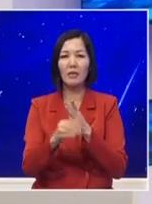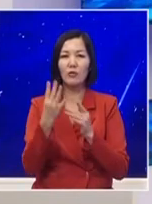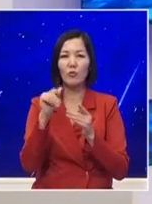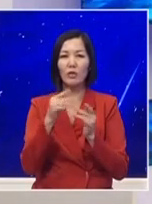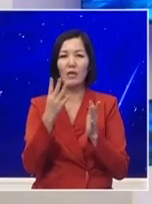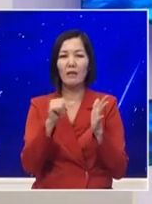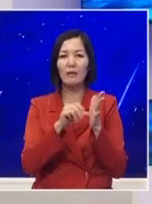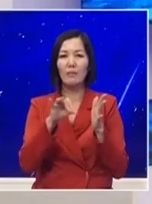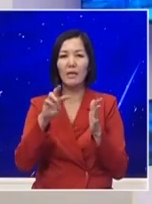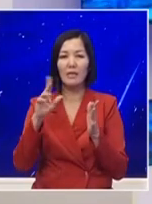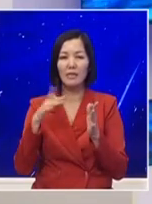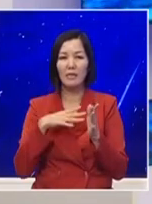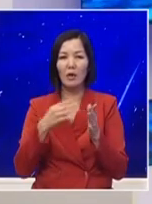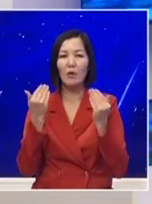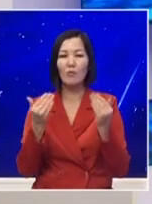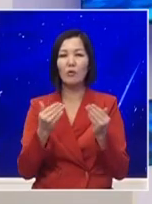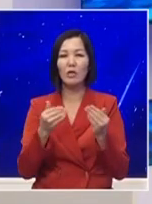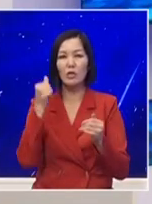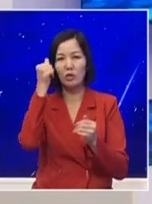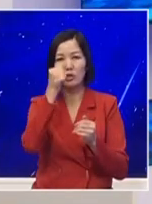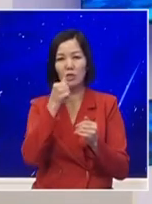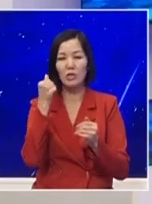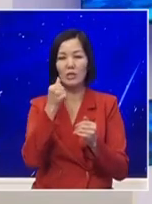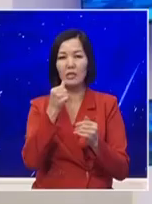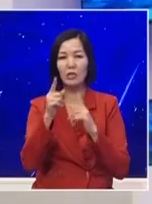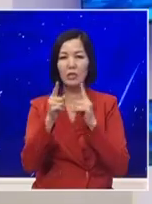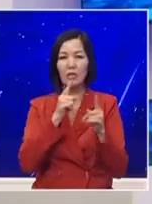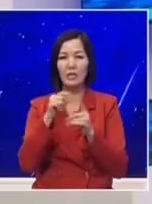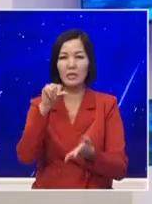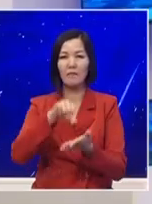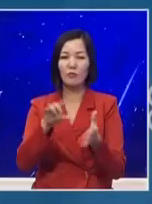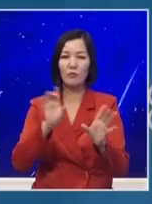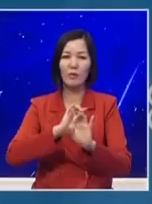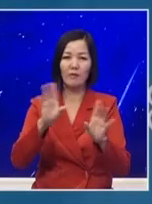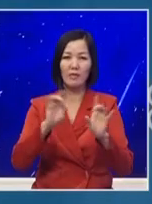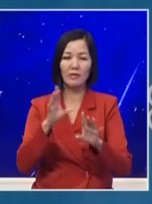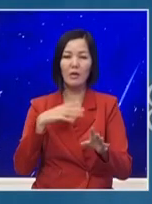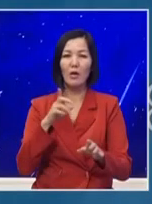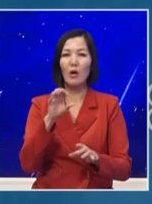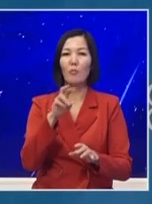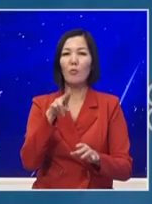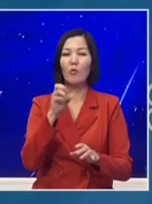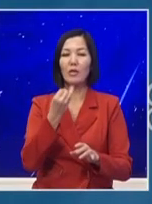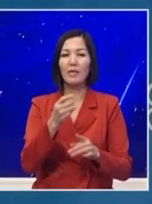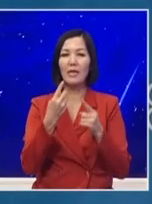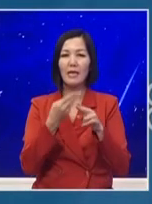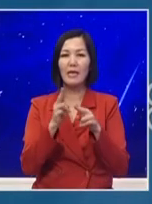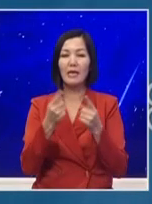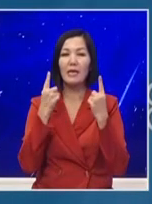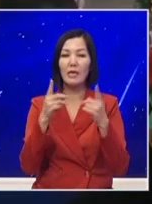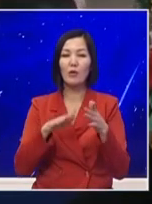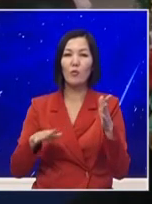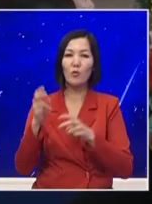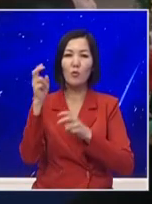4,6 миллиард теңге. Бұл туралы жыл есебінде әкім баяндады. Боралдай Элидеге ең ірі округ.